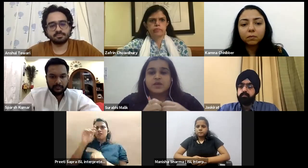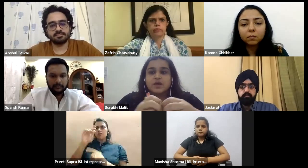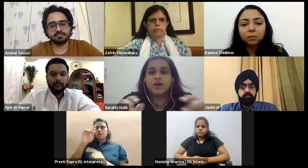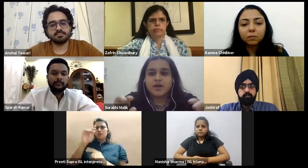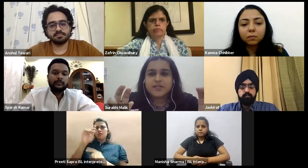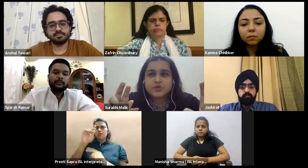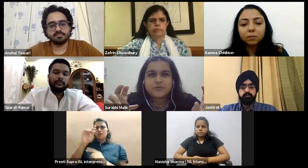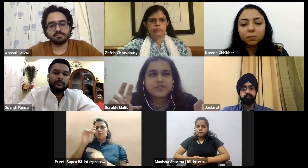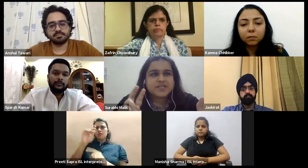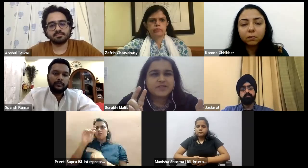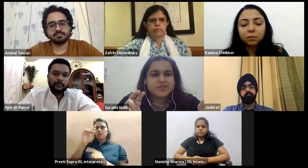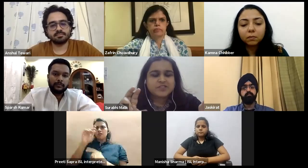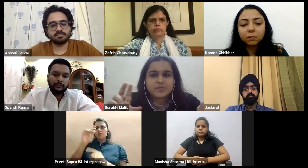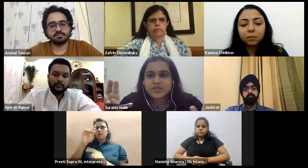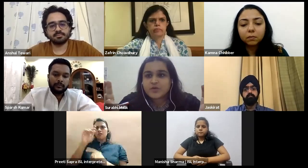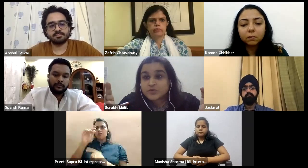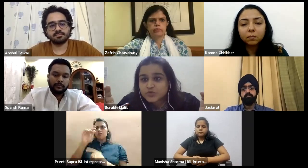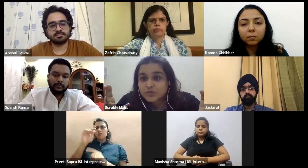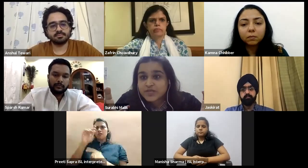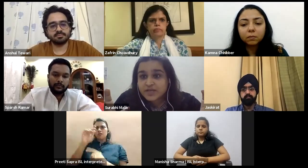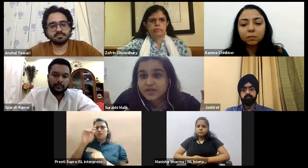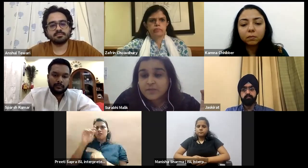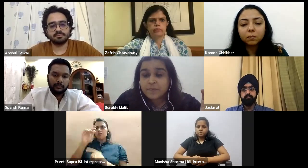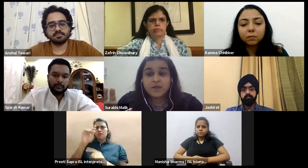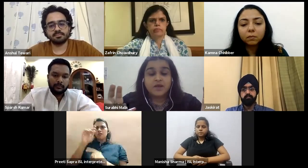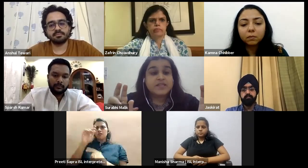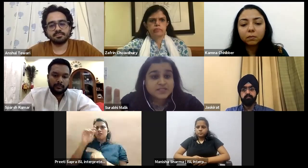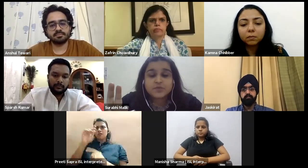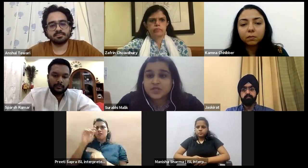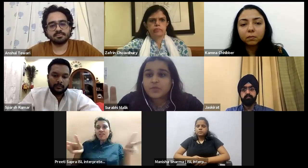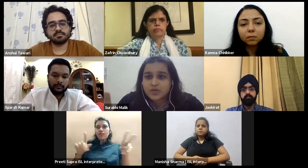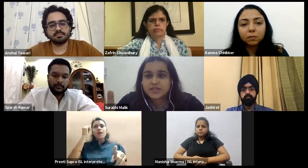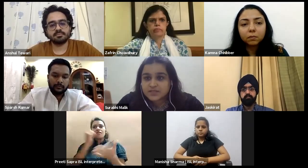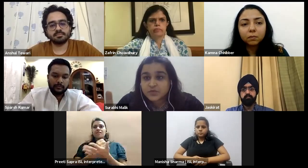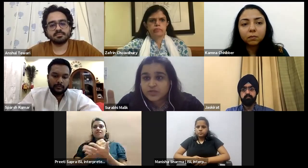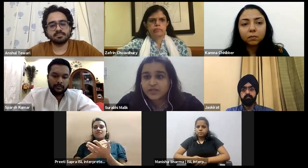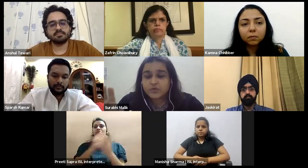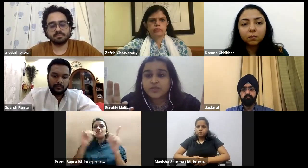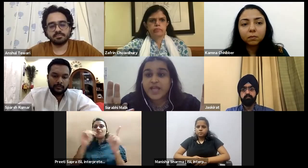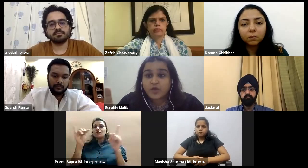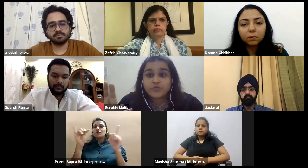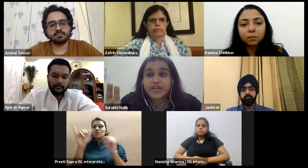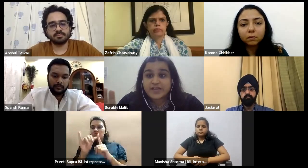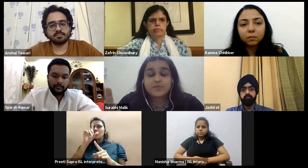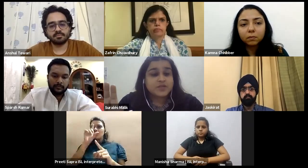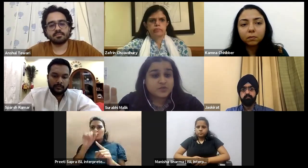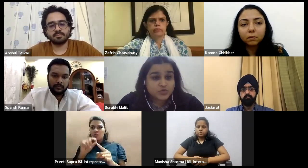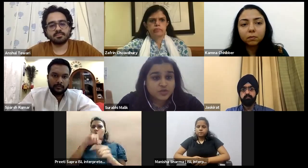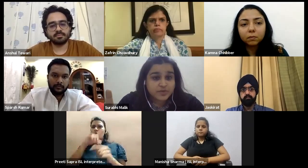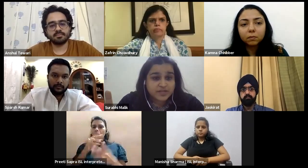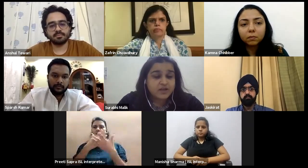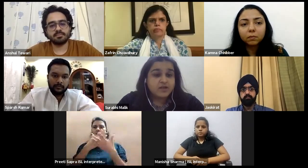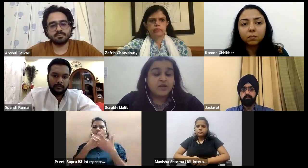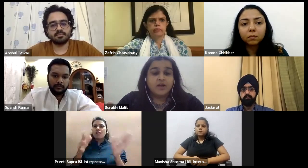because ये जो difference है traditional media और social media का, ये समझना बहुत ज्यादा जरूरी है. The lack of gatekeeping in